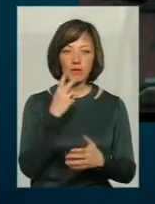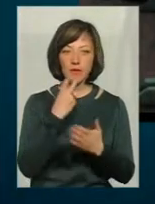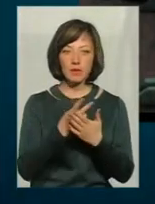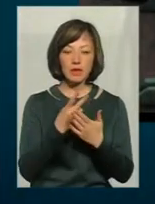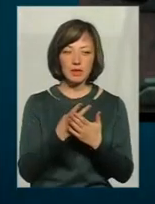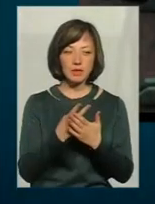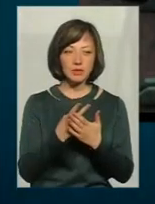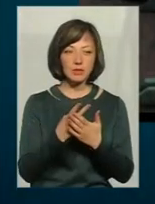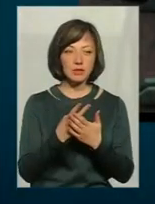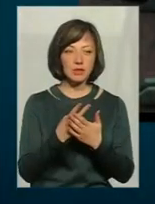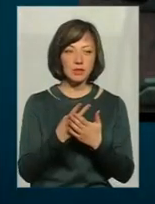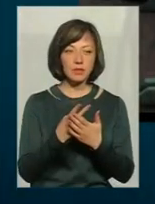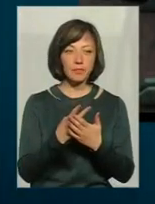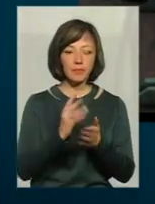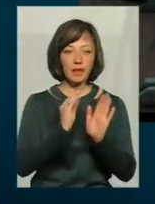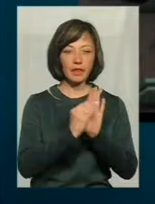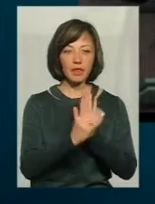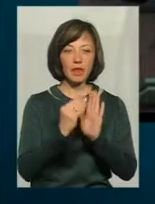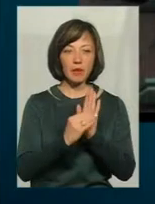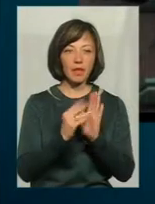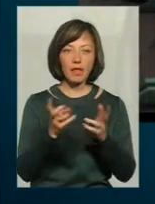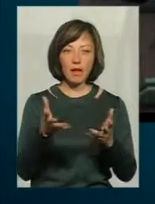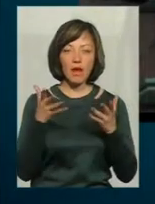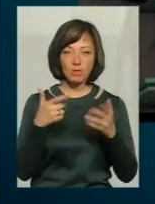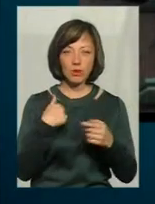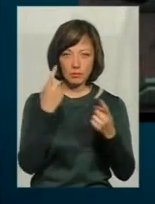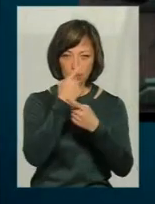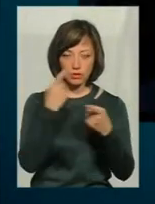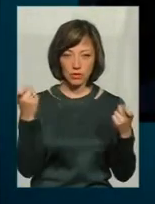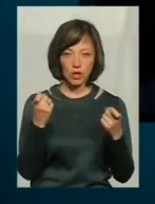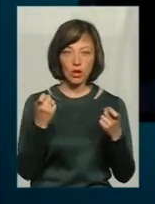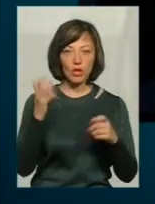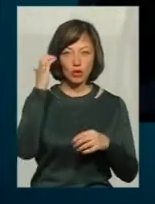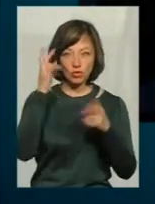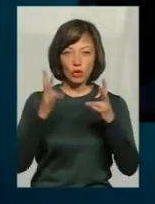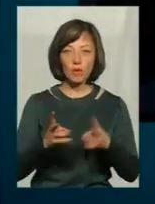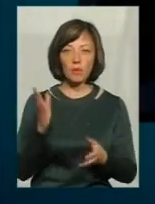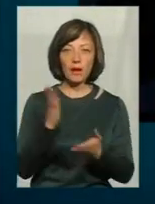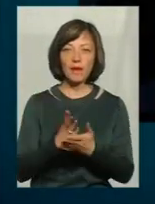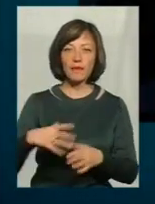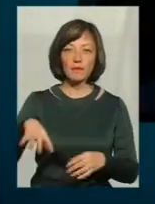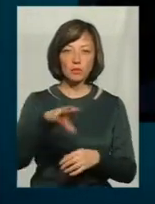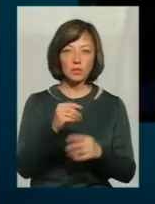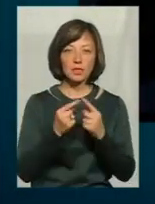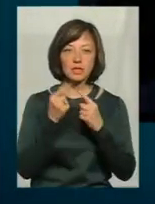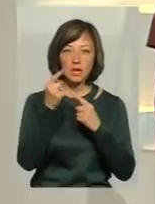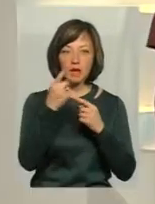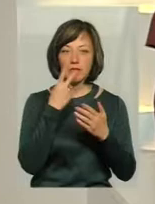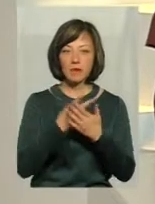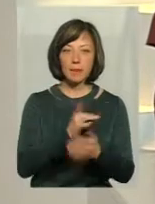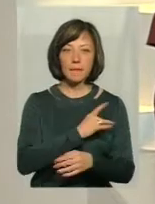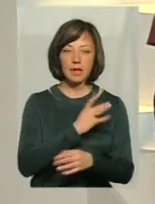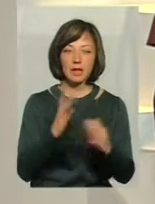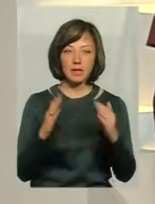видніється написи, не дуже чітко видно, але я озвучу, що Чорнобиль є всюди, а здалеку видніється Білий